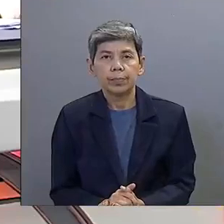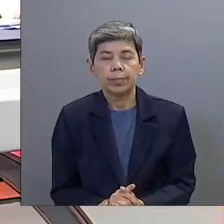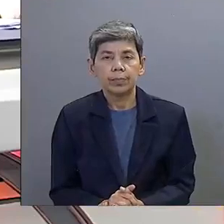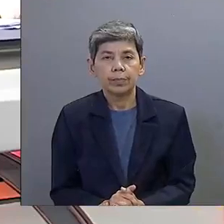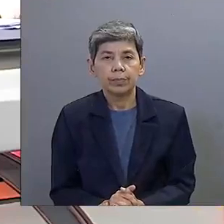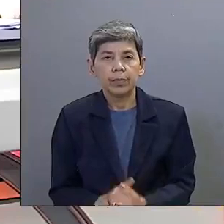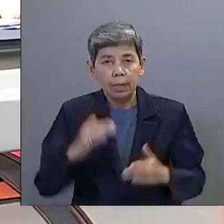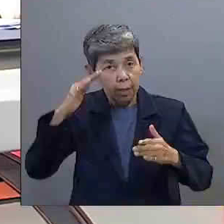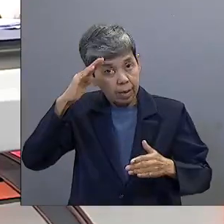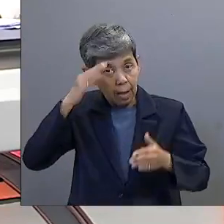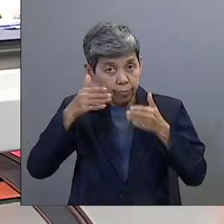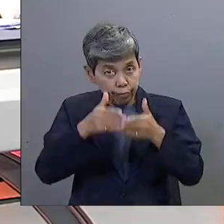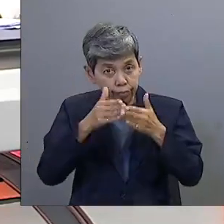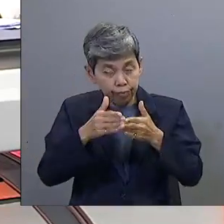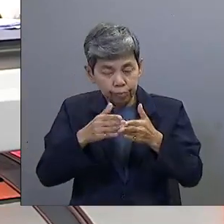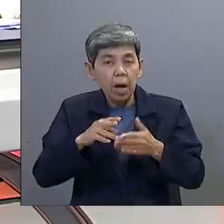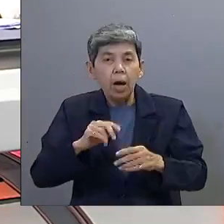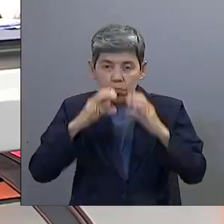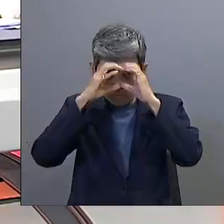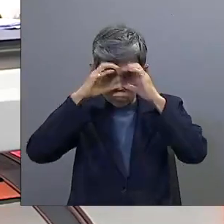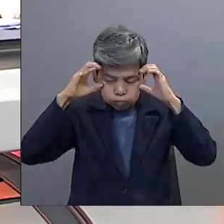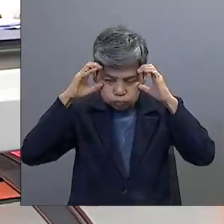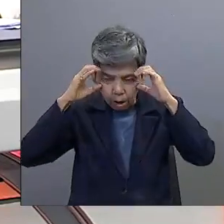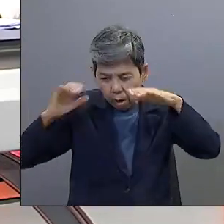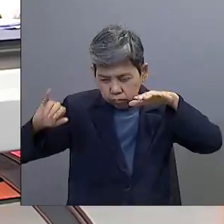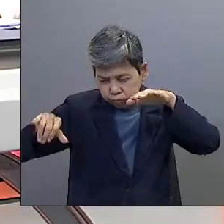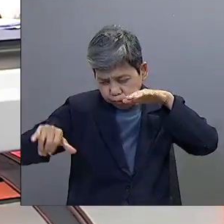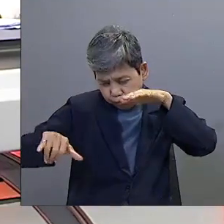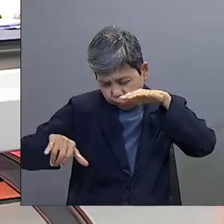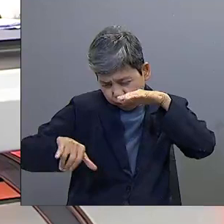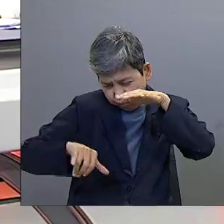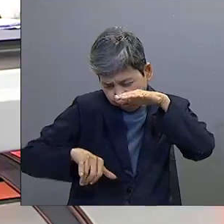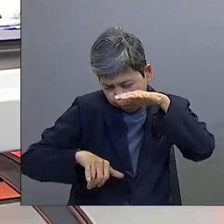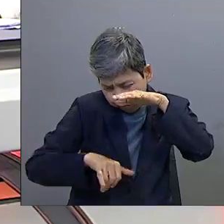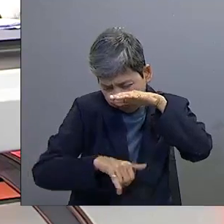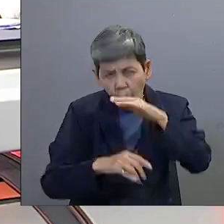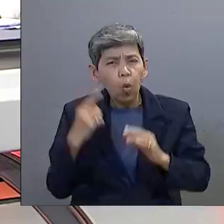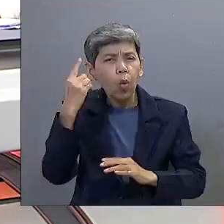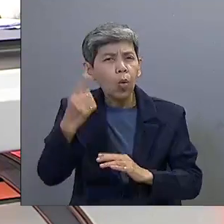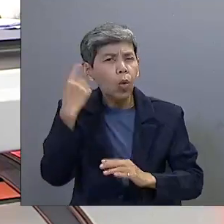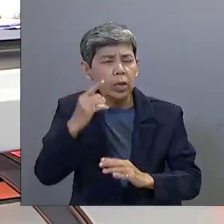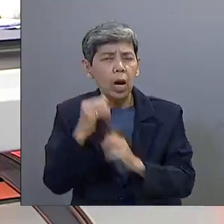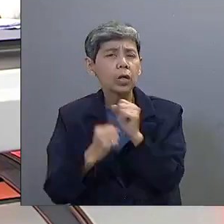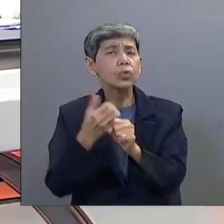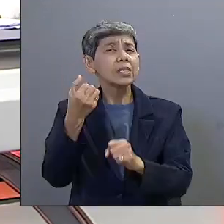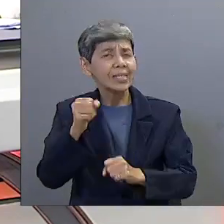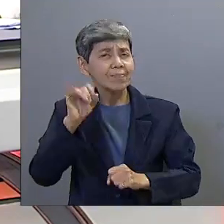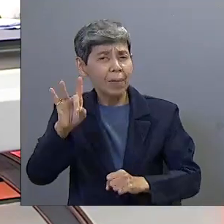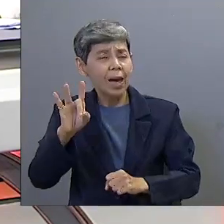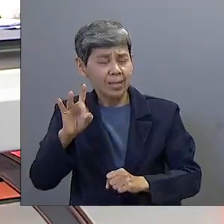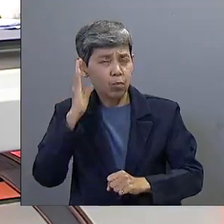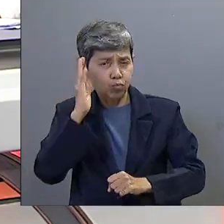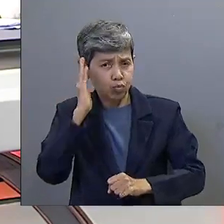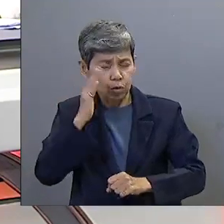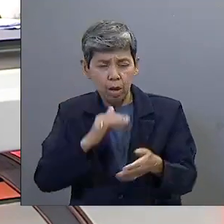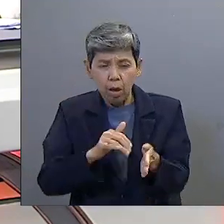กองทัพเรือได้ส่งชุดประจานน้ำพร้อมกับอุปกรณ์ที่จะเตรียมกู้ร่างนักท่องเที่ยววัย 18ปีหรือว่าคุณมาวินนะคะ